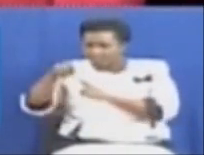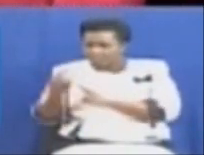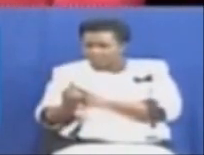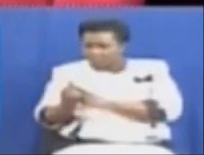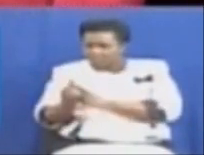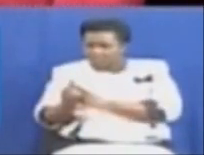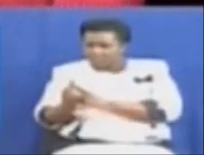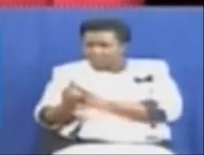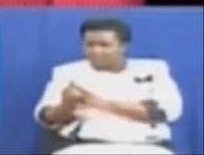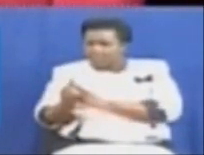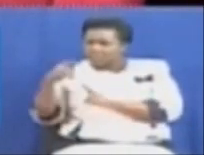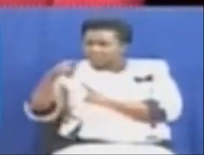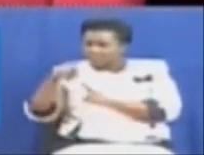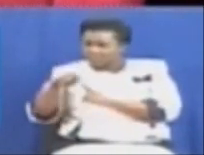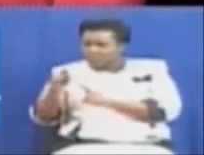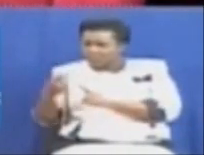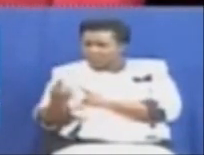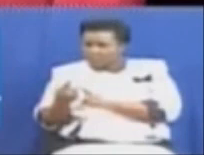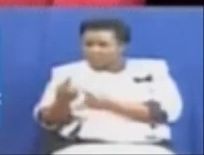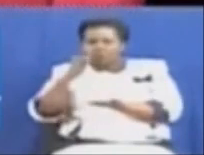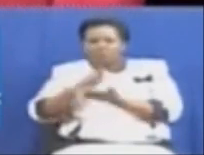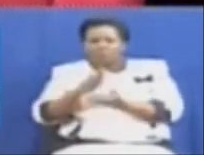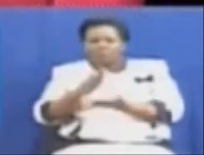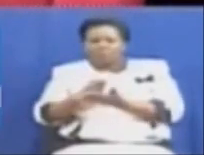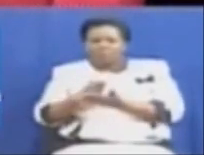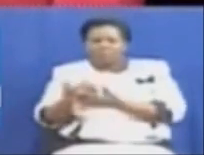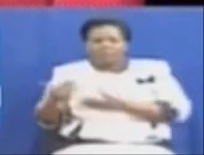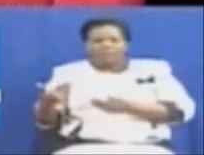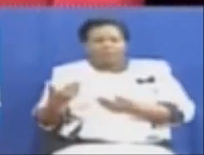Mheshimiwa Tunza Malapo, swala la nyongeza.